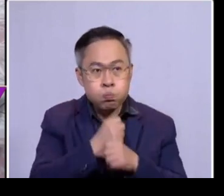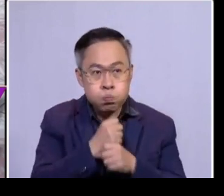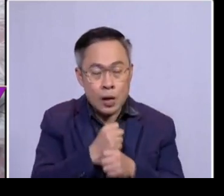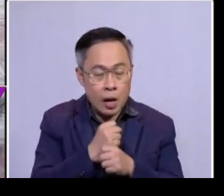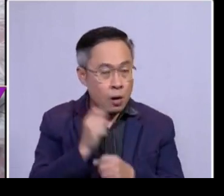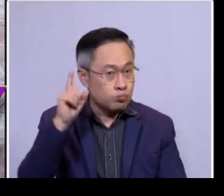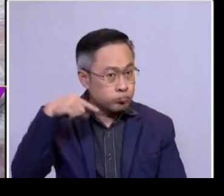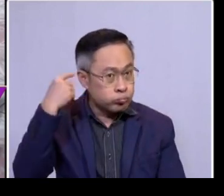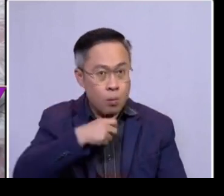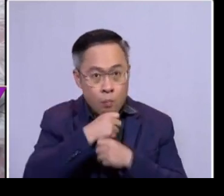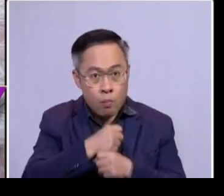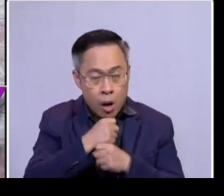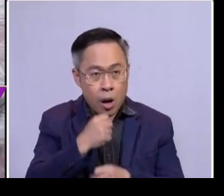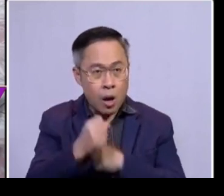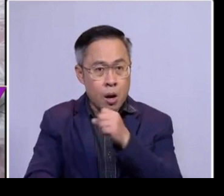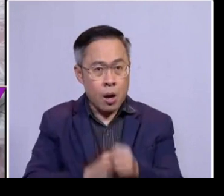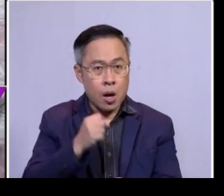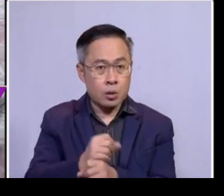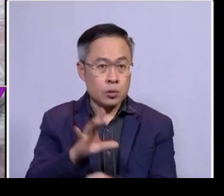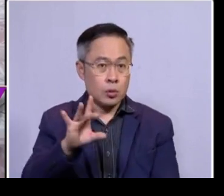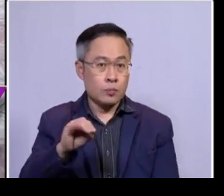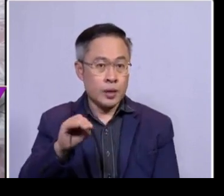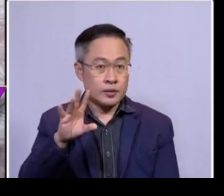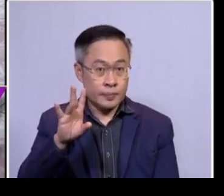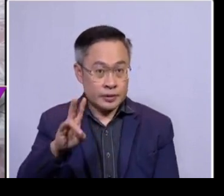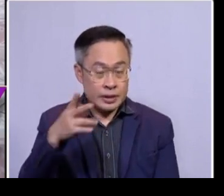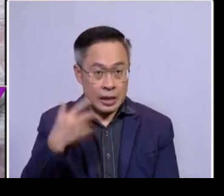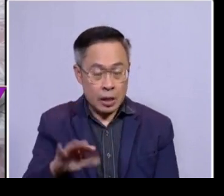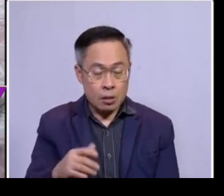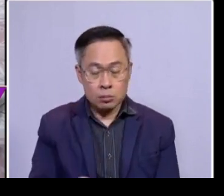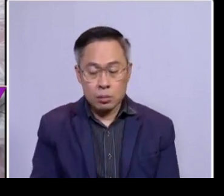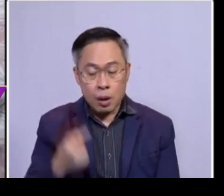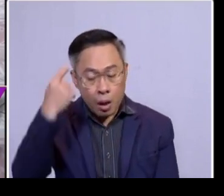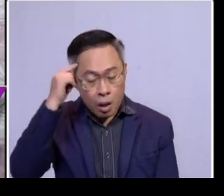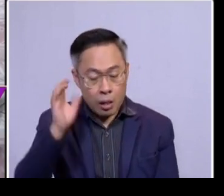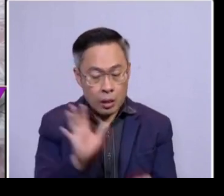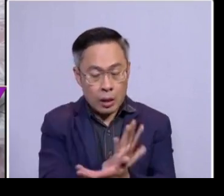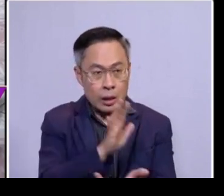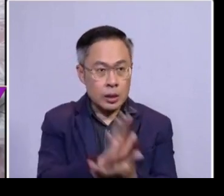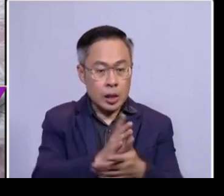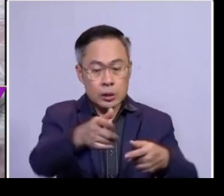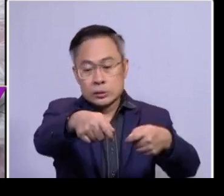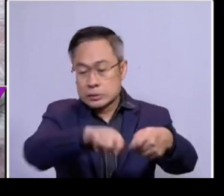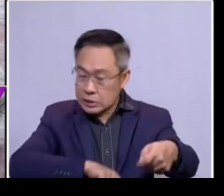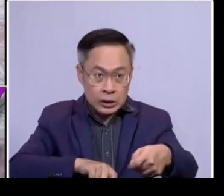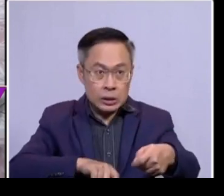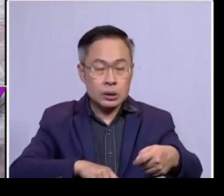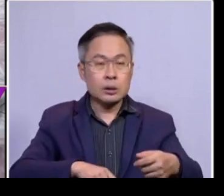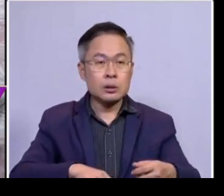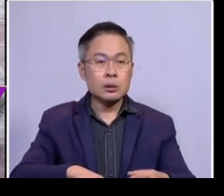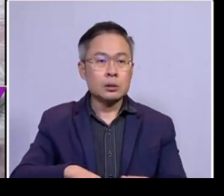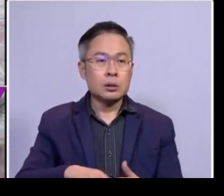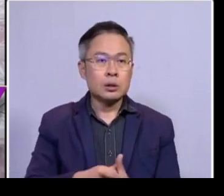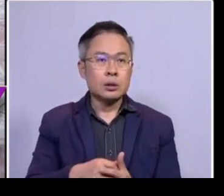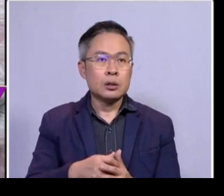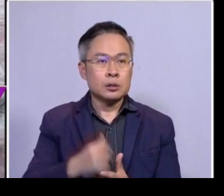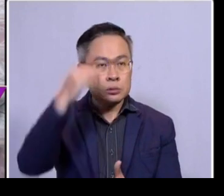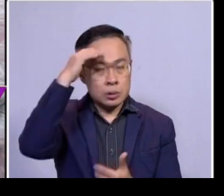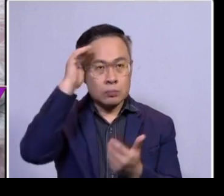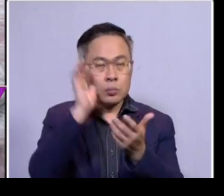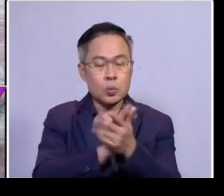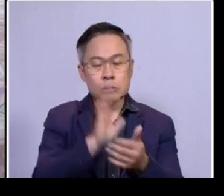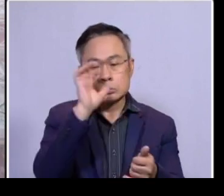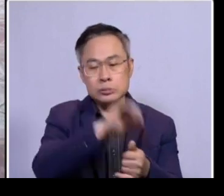เป็นหญิงสูงวัยวัย 87ปีได้ทำผิดกฎหมายด้วยการฉีกบัตรลงคะแนนนะครับเจ้าหน้าที่ก็เชิญตัวไปที่